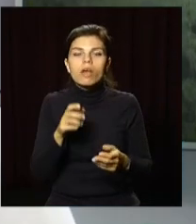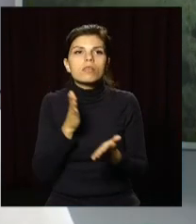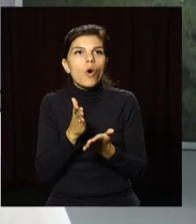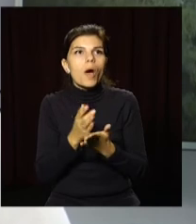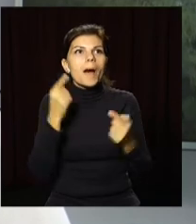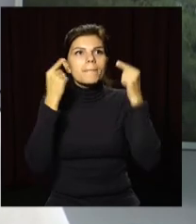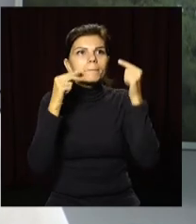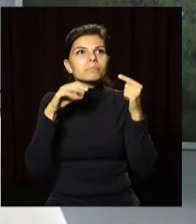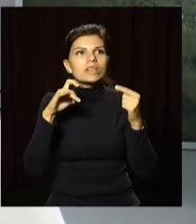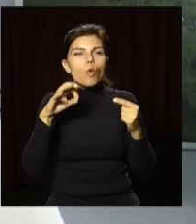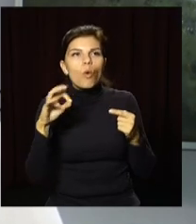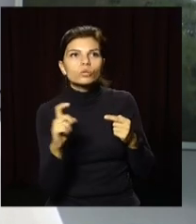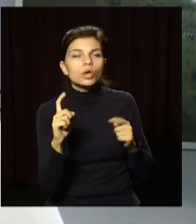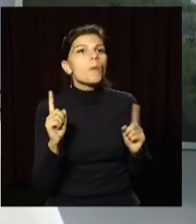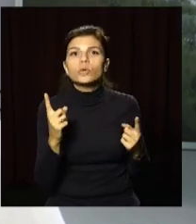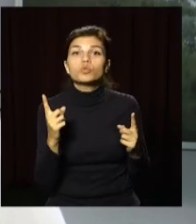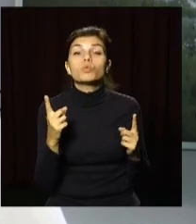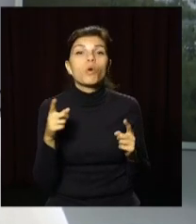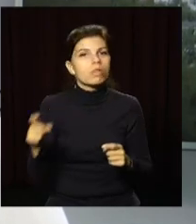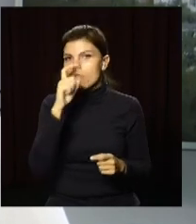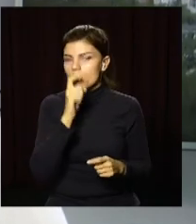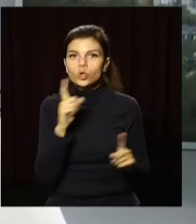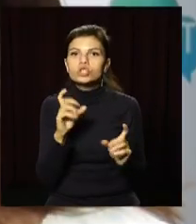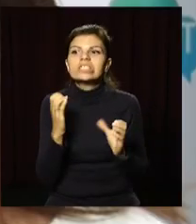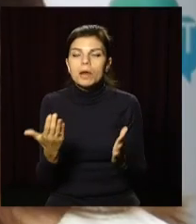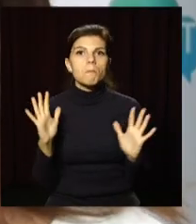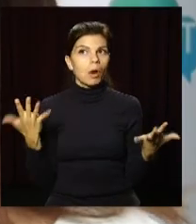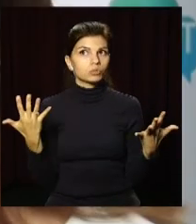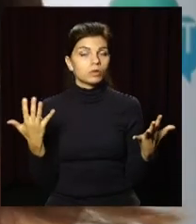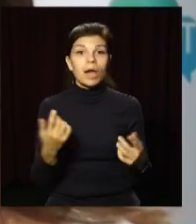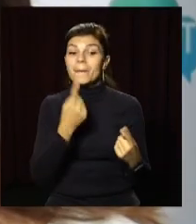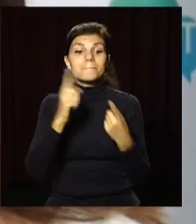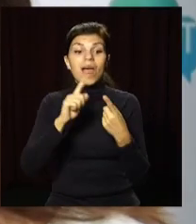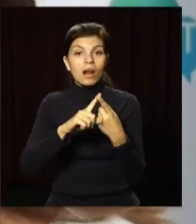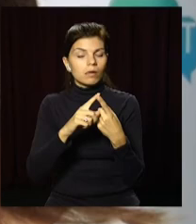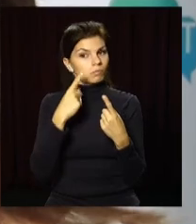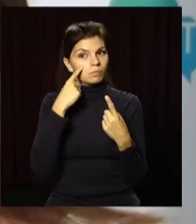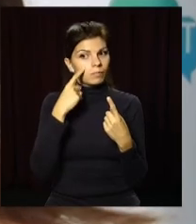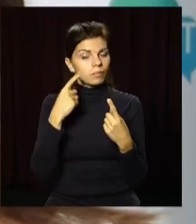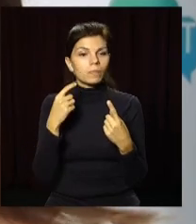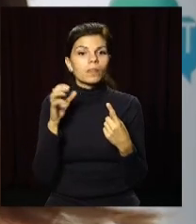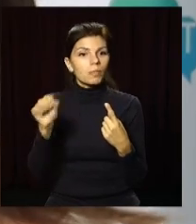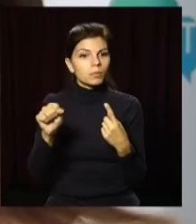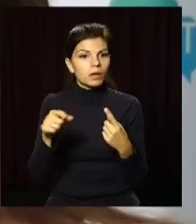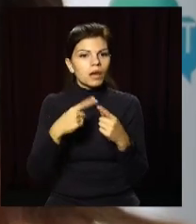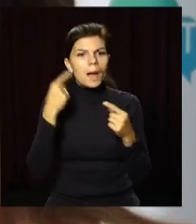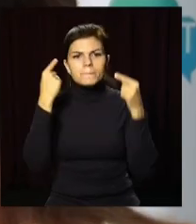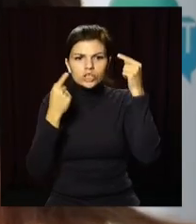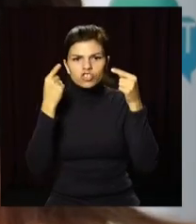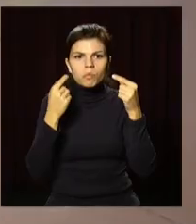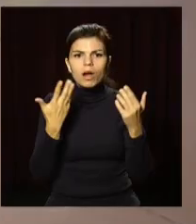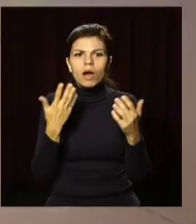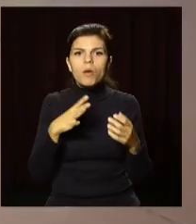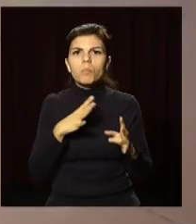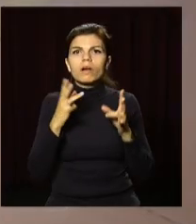определенном психозе, потому что не понимает, что с ним происходит. Первые симптомы обычно провоцируют какая-то психологическая